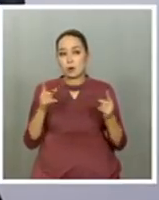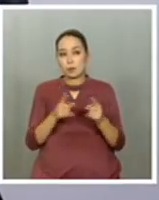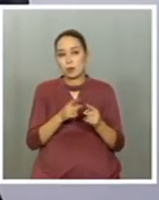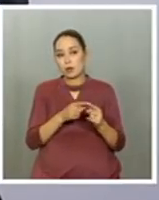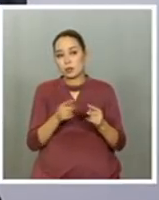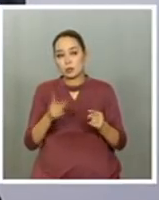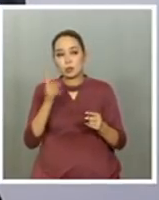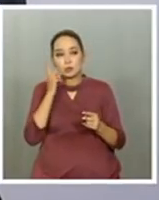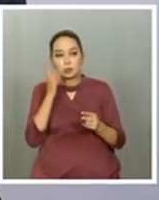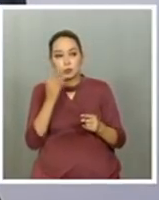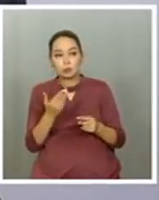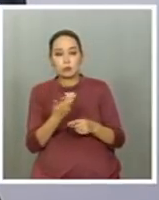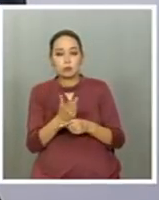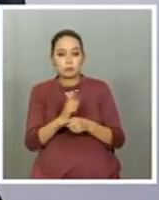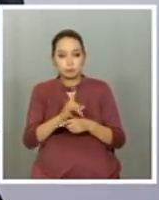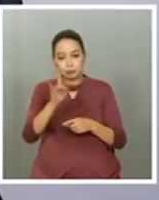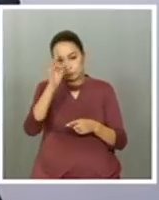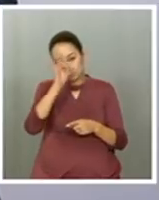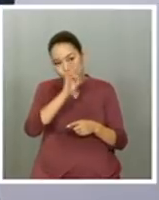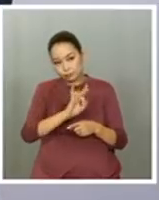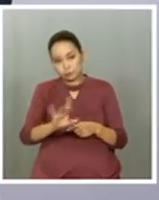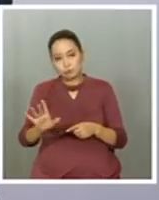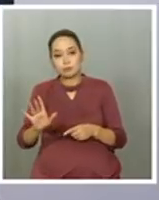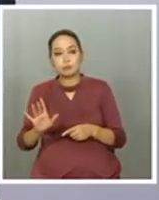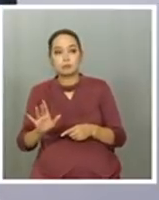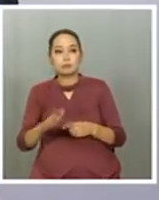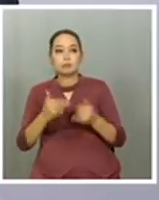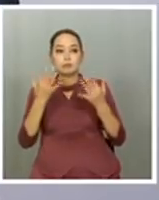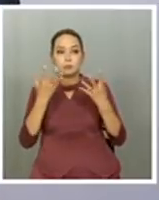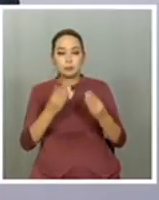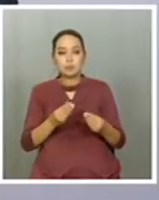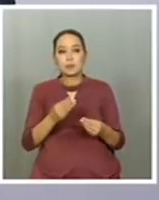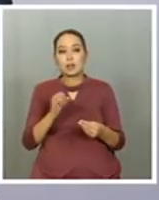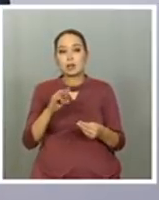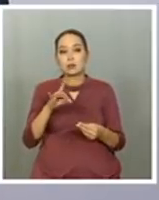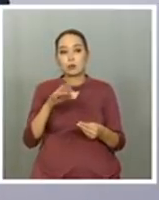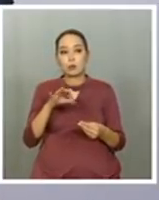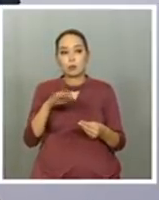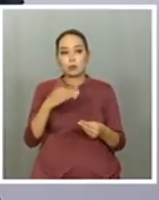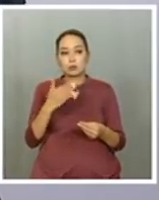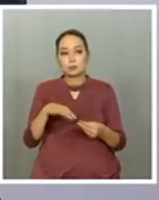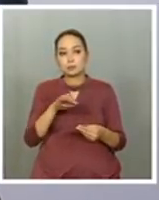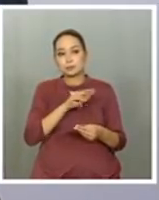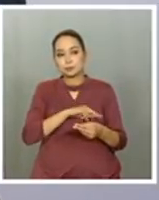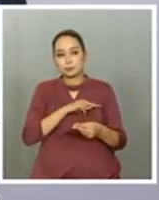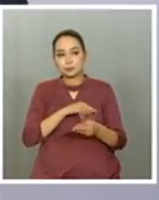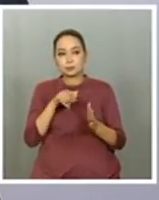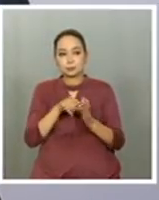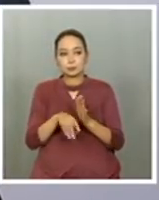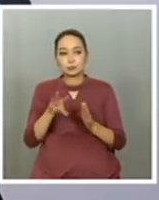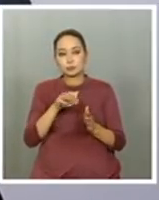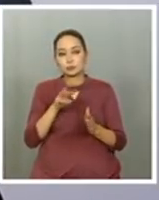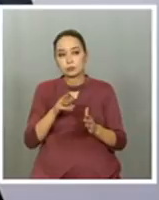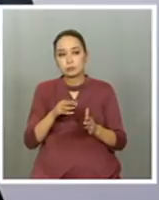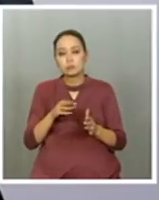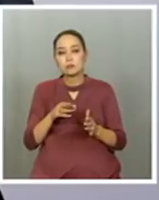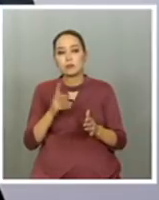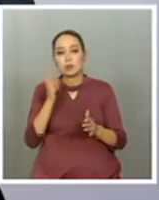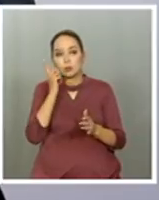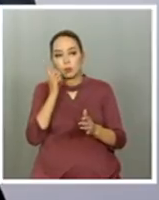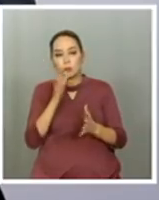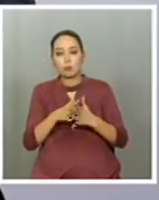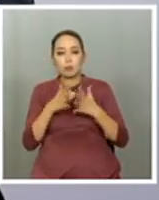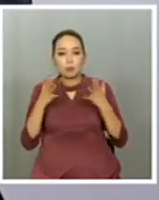өте танымал болды. Қазіргі уақытта Android операциялық жүйесінің ресурстарын пайдаланатын мобильді қосымшалар үлкен қолданысқа